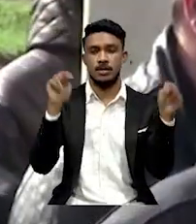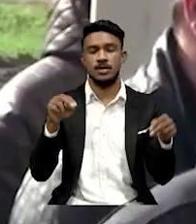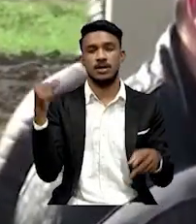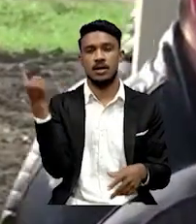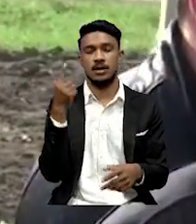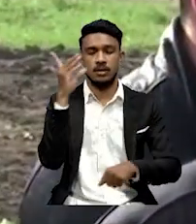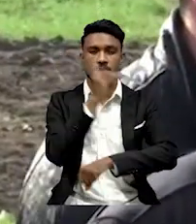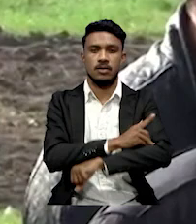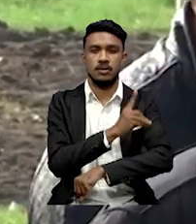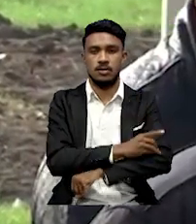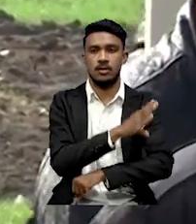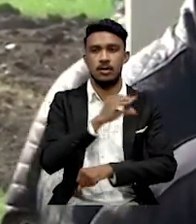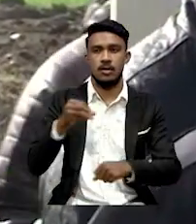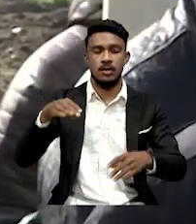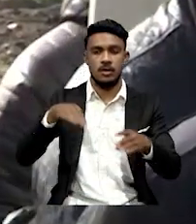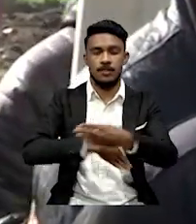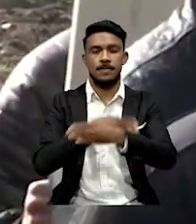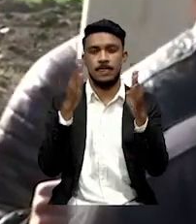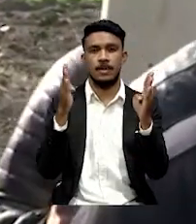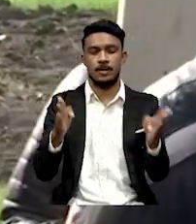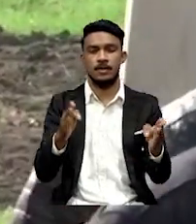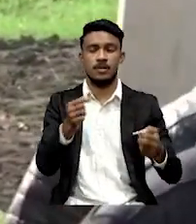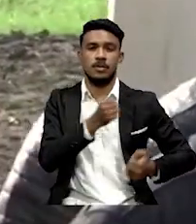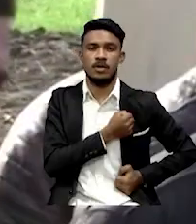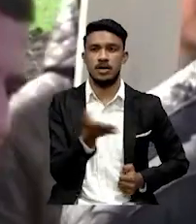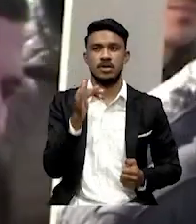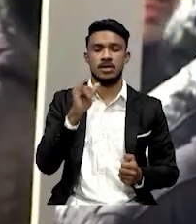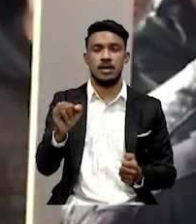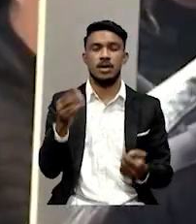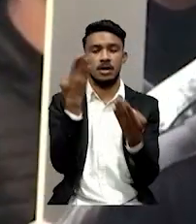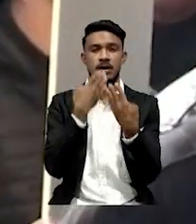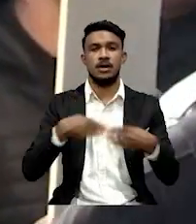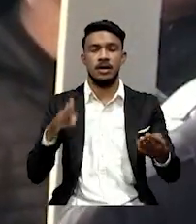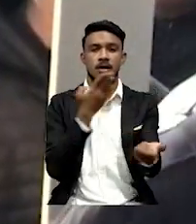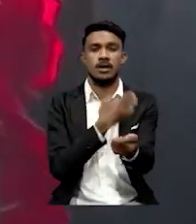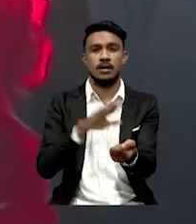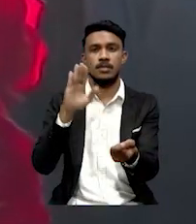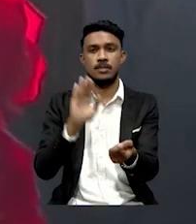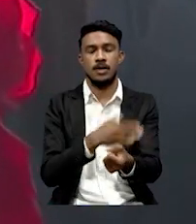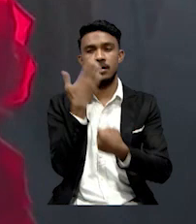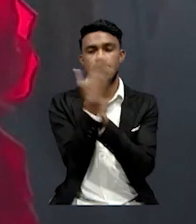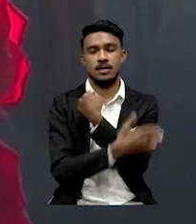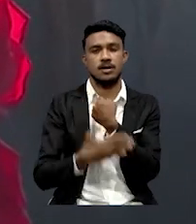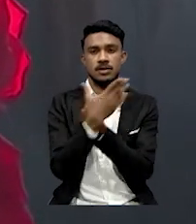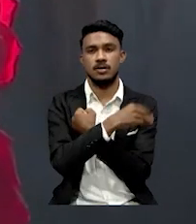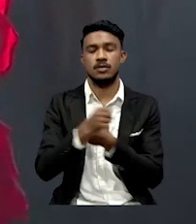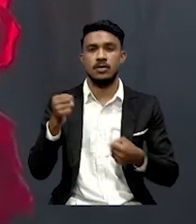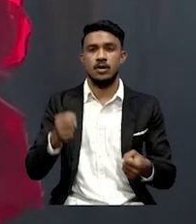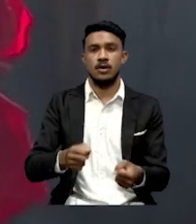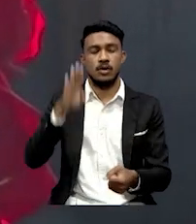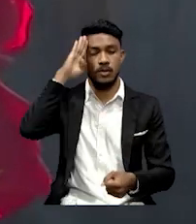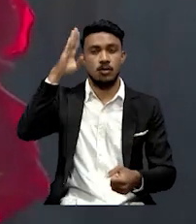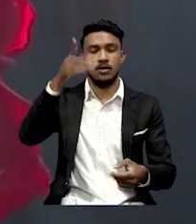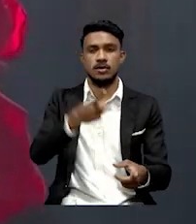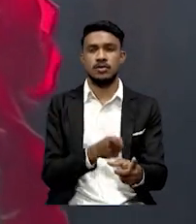hira kaisang ne hatung barai kuak banda militar sira halimar musika hino nasional no guarda sira fo onra uza kilat